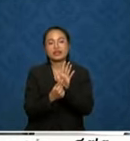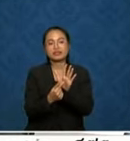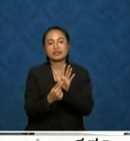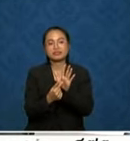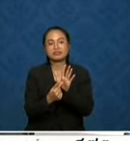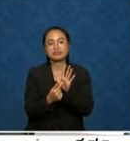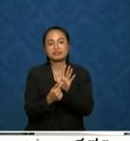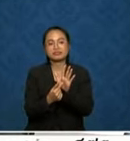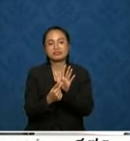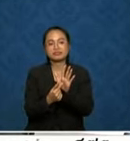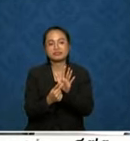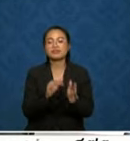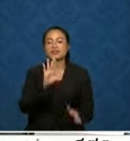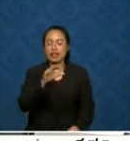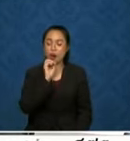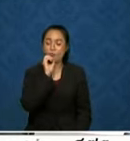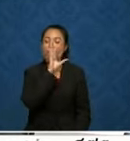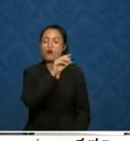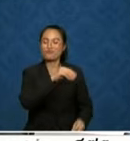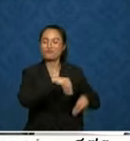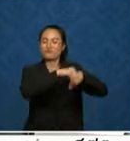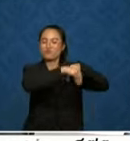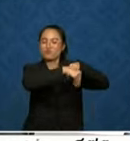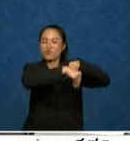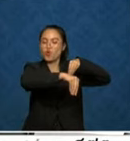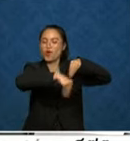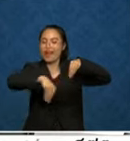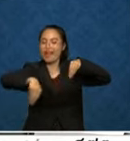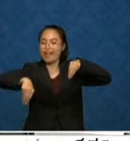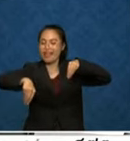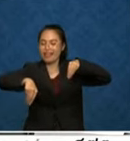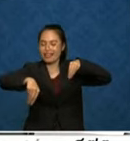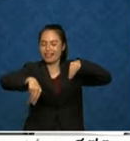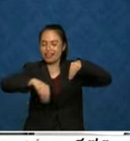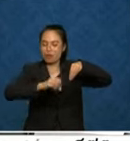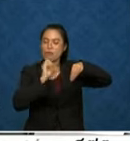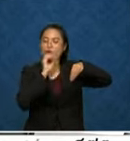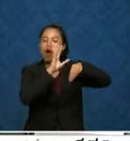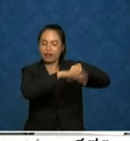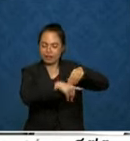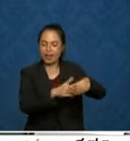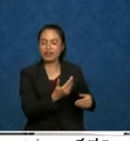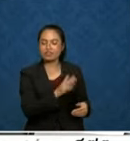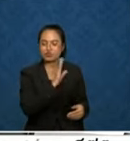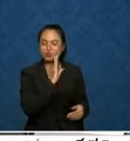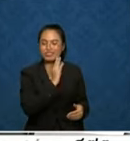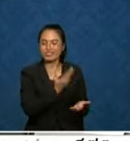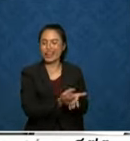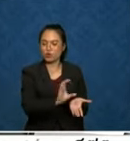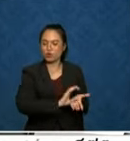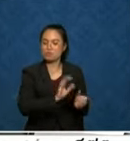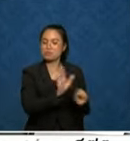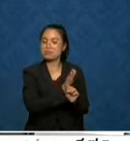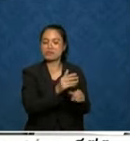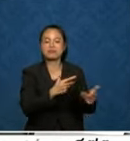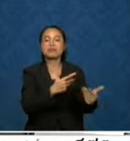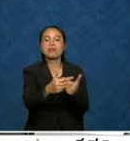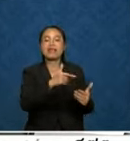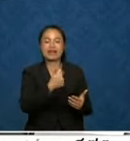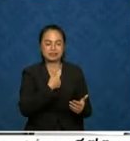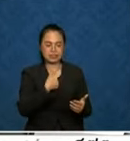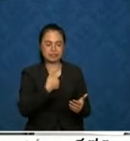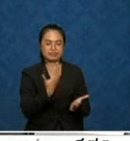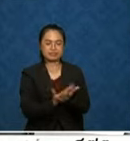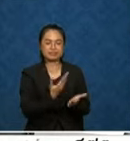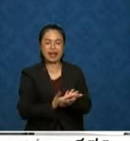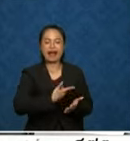ที่เราไปบอกดาวไลน์นะครับไปบอกผู้เสียหายเดี๋ยวให้ยืมเงินก่อน เพื่อที่จะเก็บดอกเบี้ยบ้